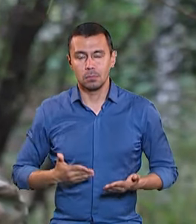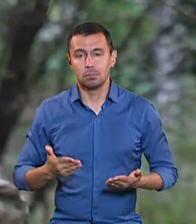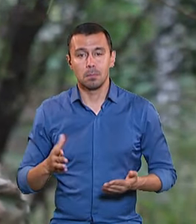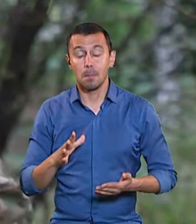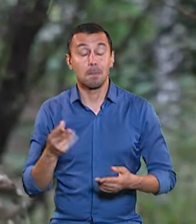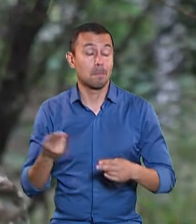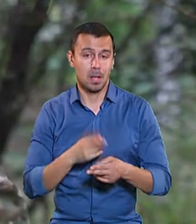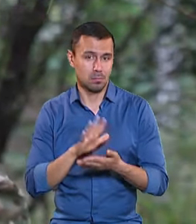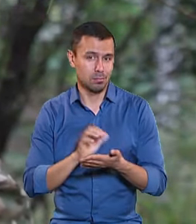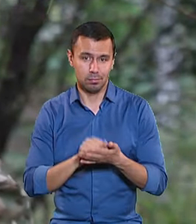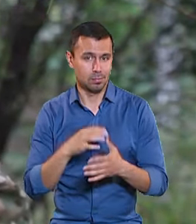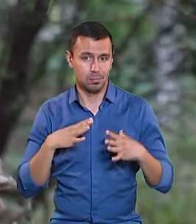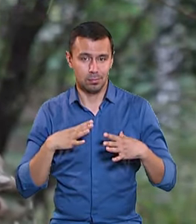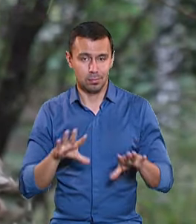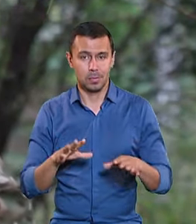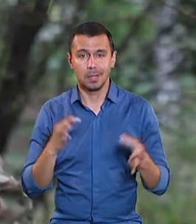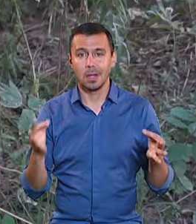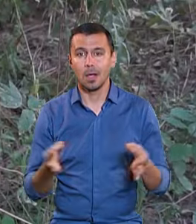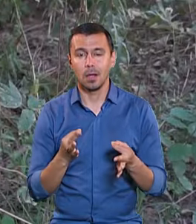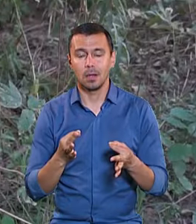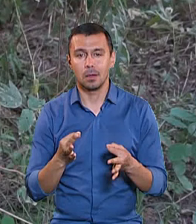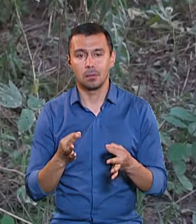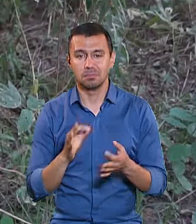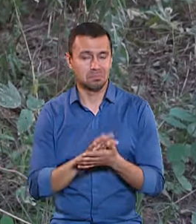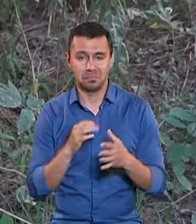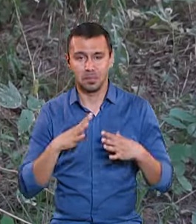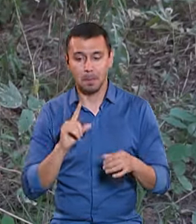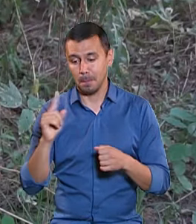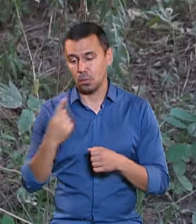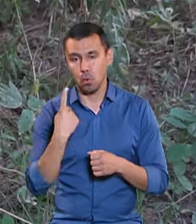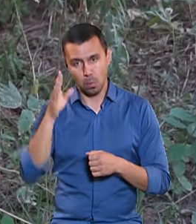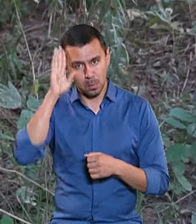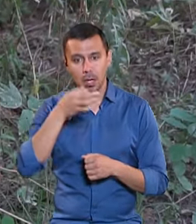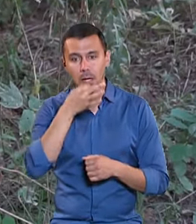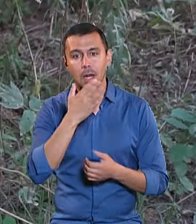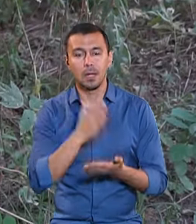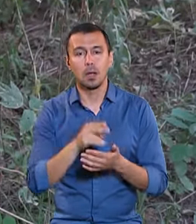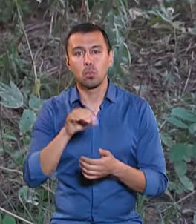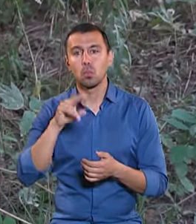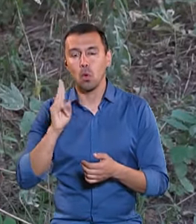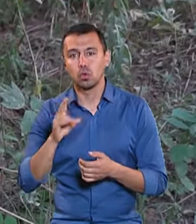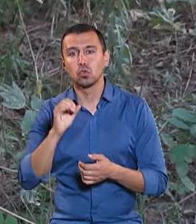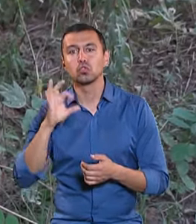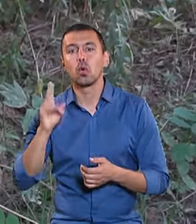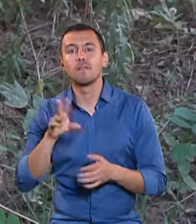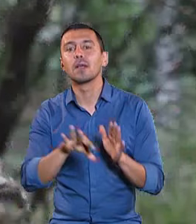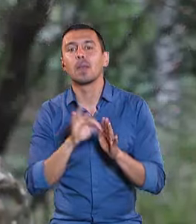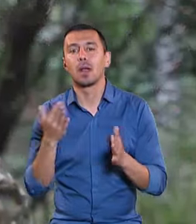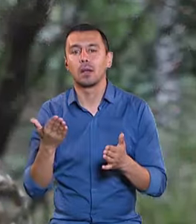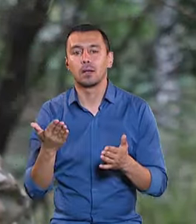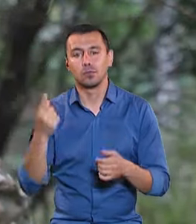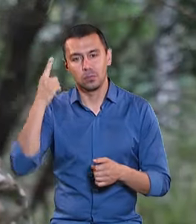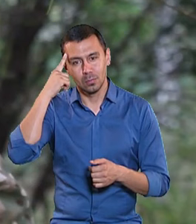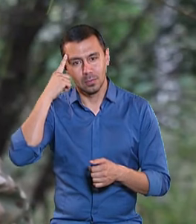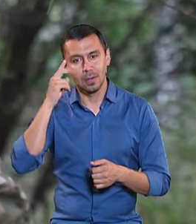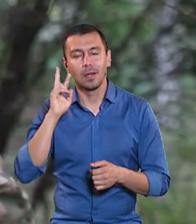всяких позивних. І ніяких там кличок не було. До мене підійшов один хлопець і каже, є пупок і є сосок, вибирай. Тому